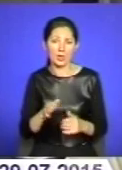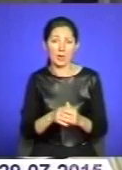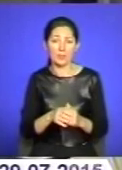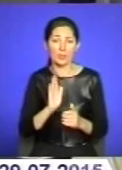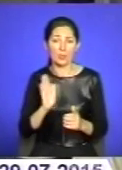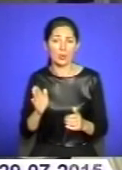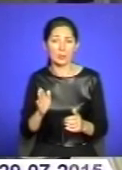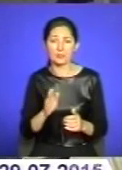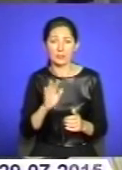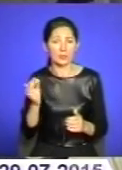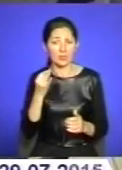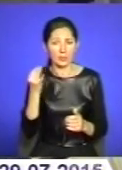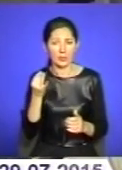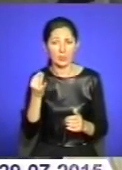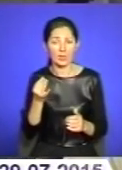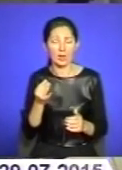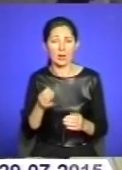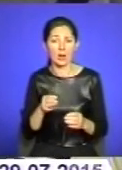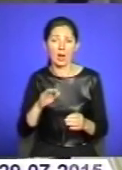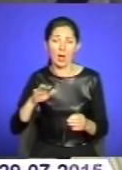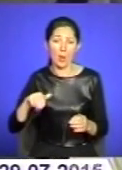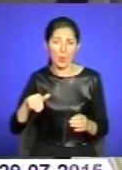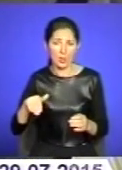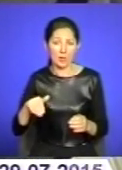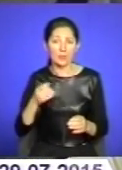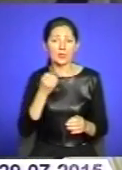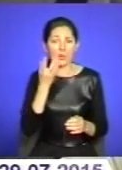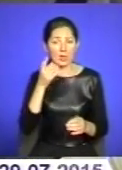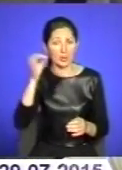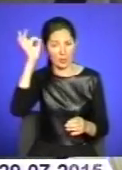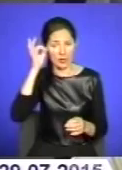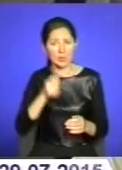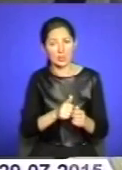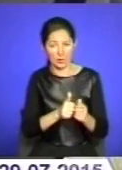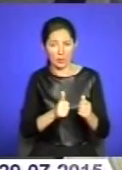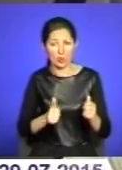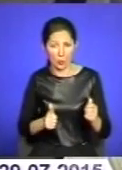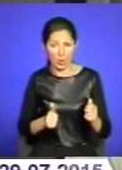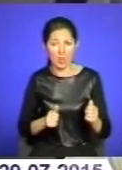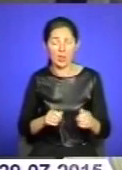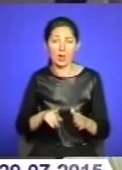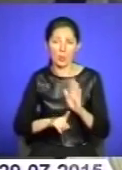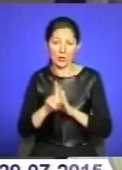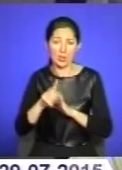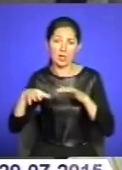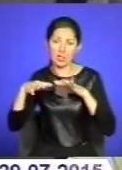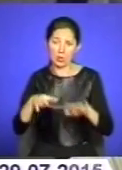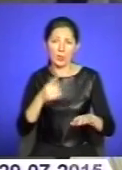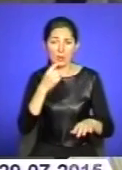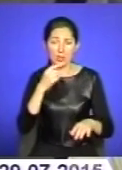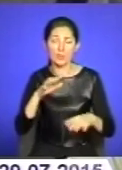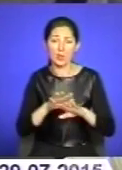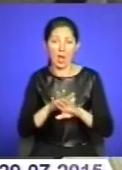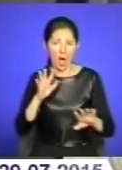Але з сповільненням наступу фашистів, ось і з початком наступу Червоної армії питання знову стало